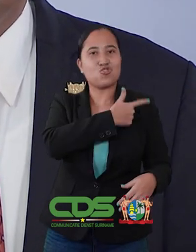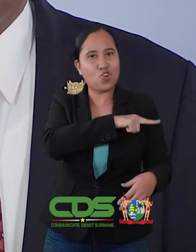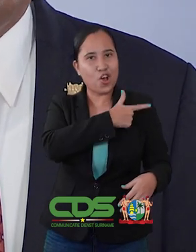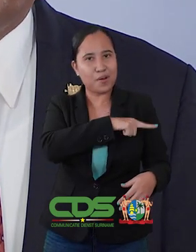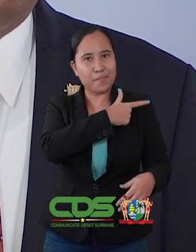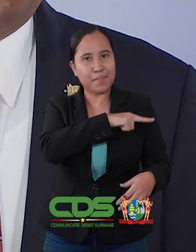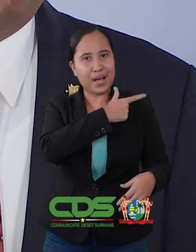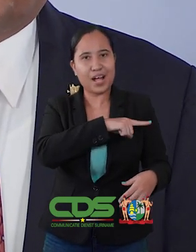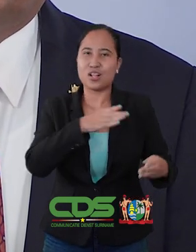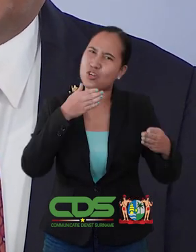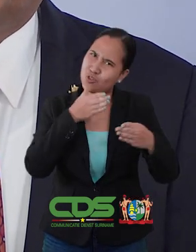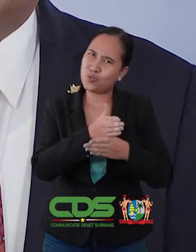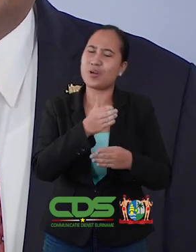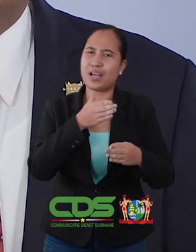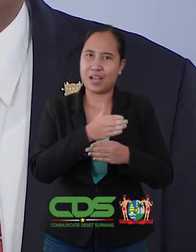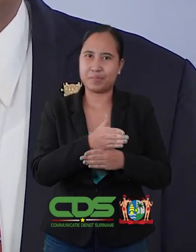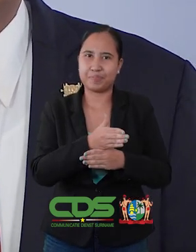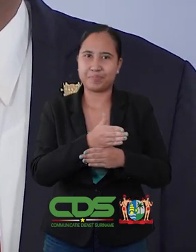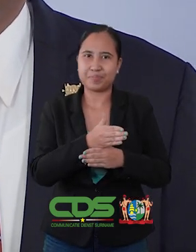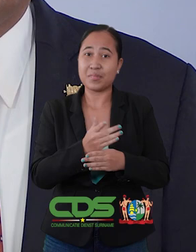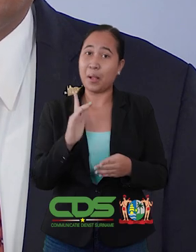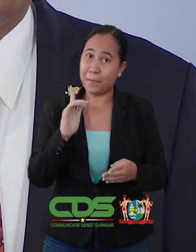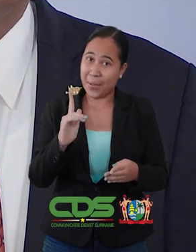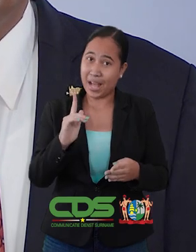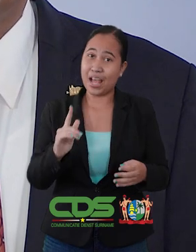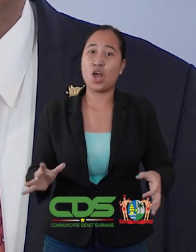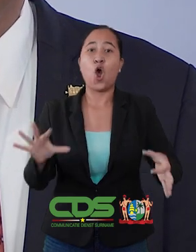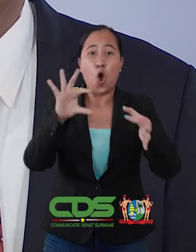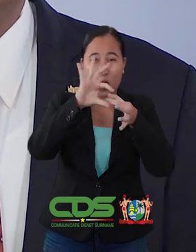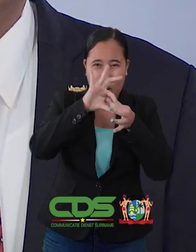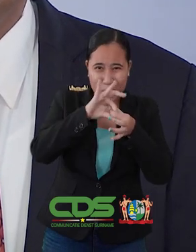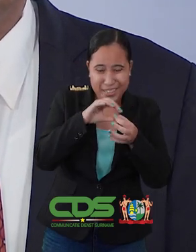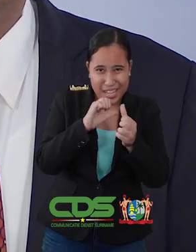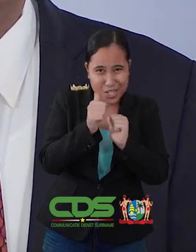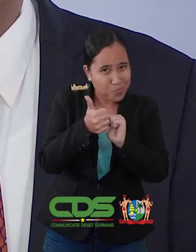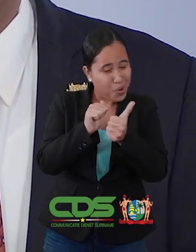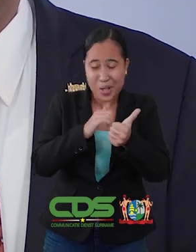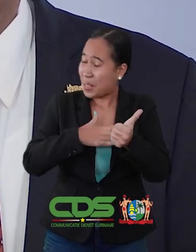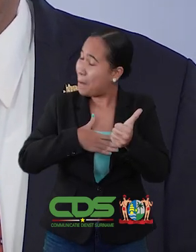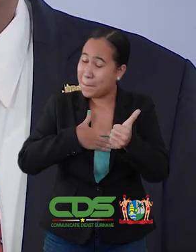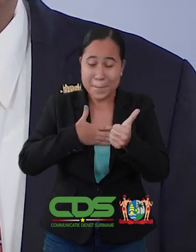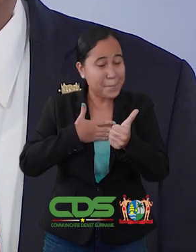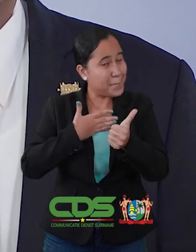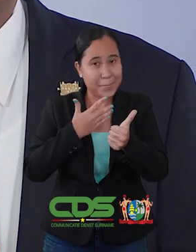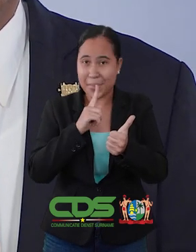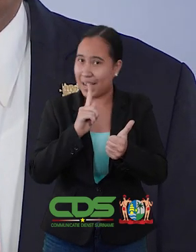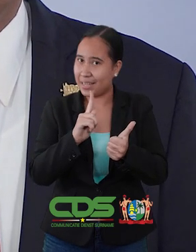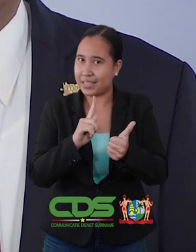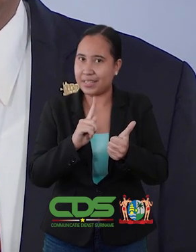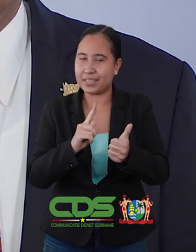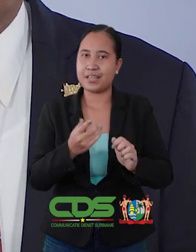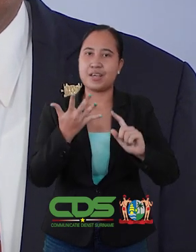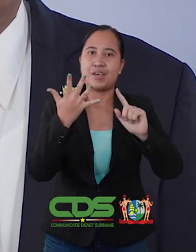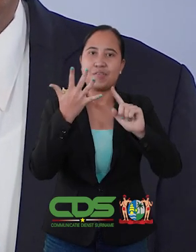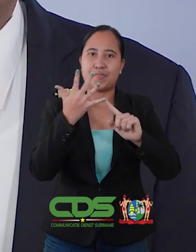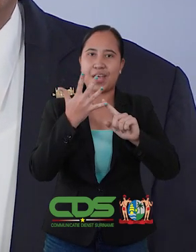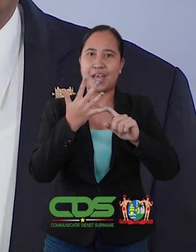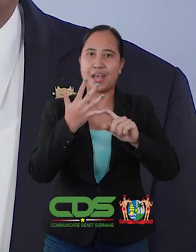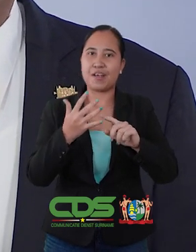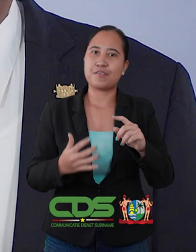plaatsvinden, onverkort blijven van kracht dat contactsporten niet zijn toegestaan. Maatregel nummer